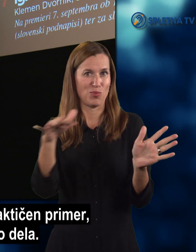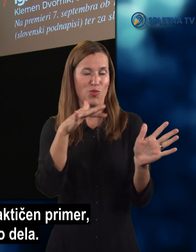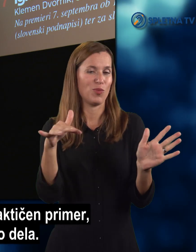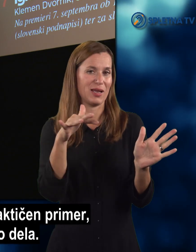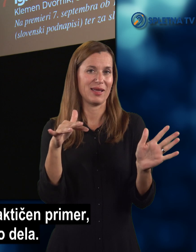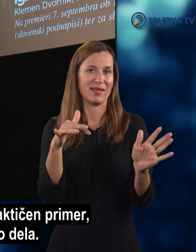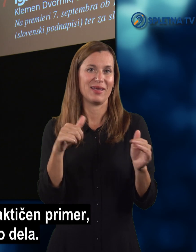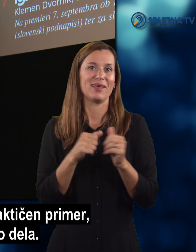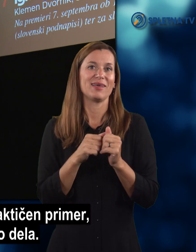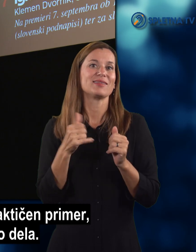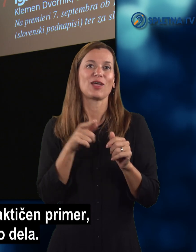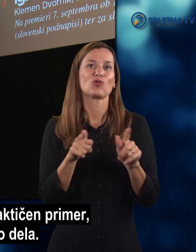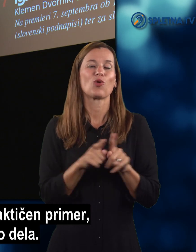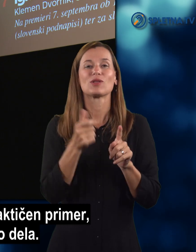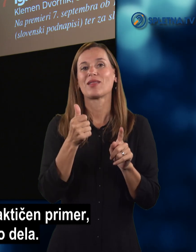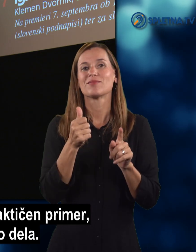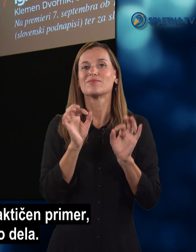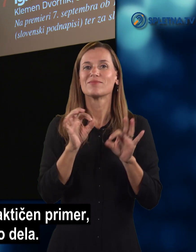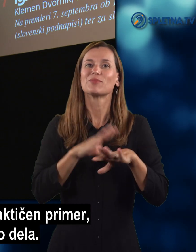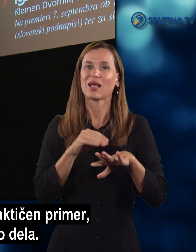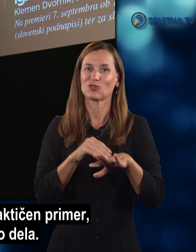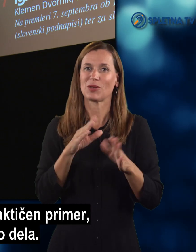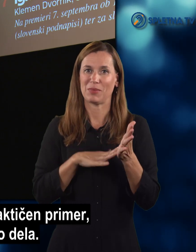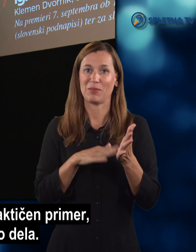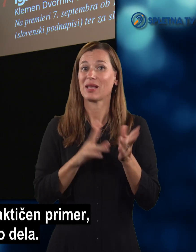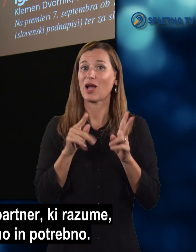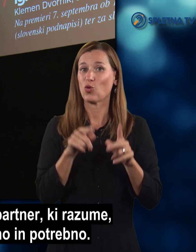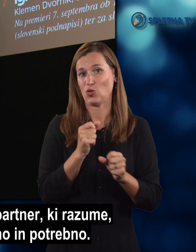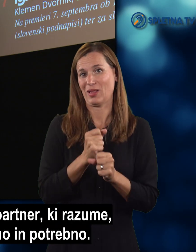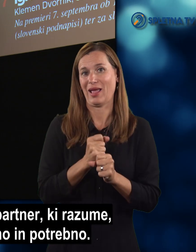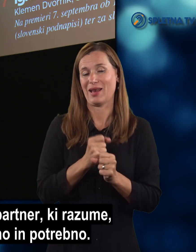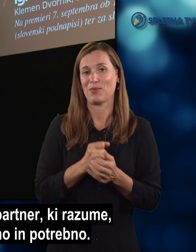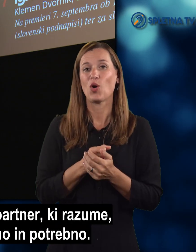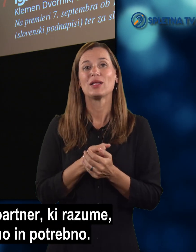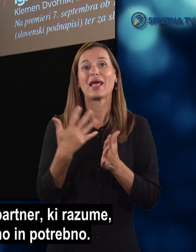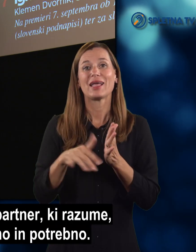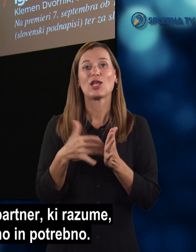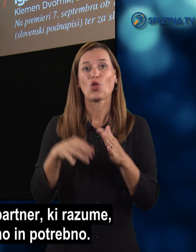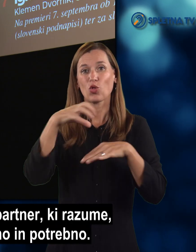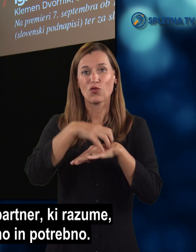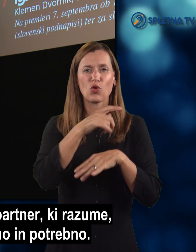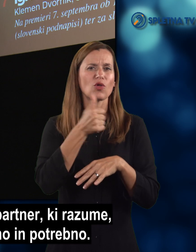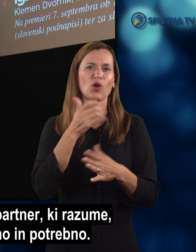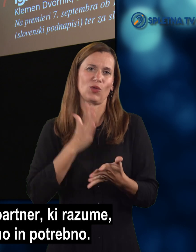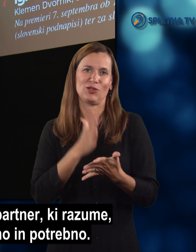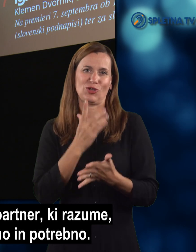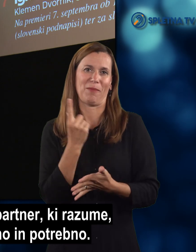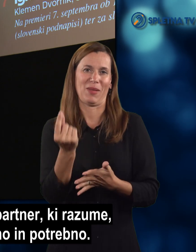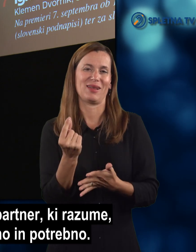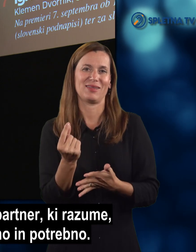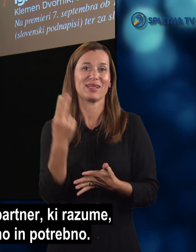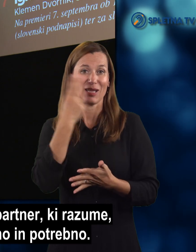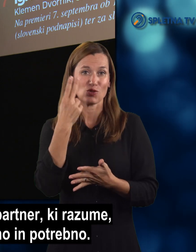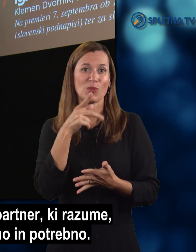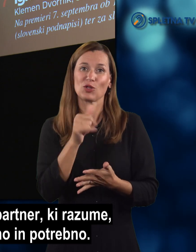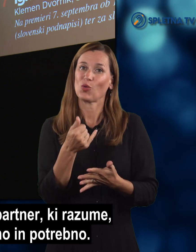da bi to bilo lahko en tak praktičen primer, kako se to dela, in Kinodvor je tukaj en odličen partner, ki razume, da